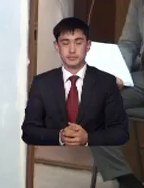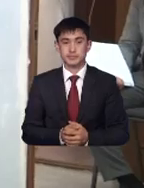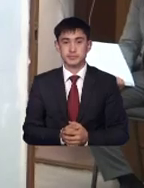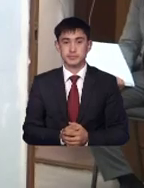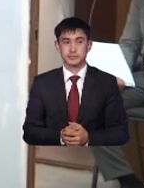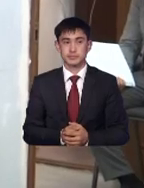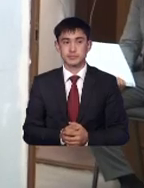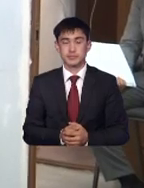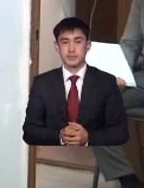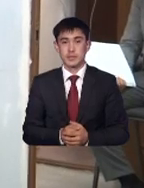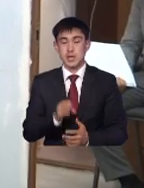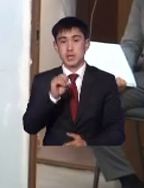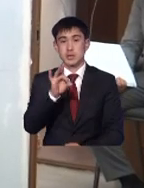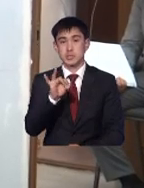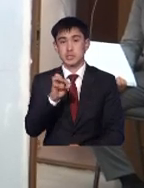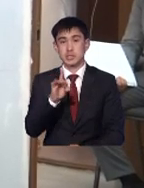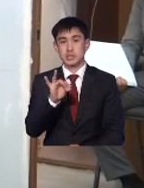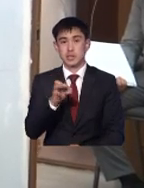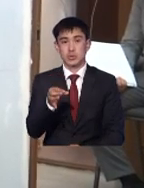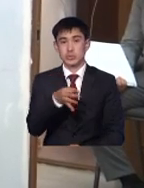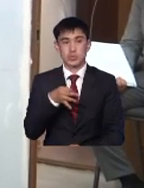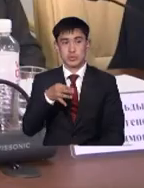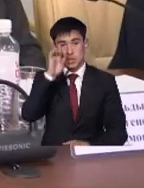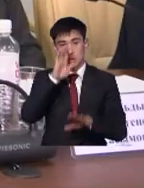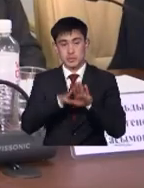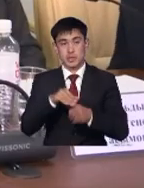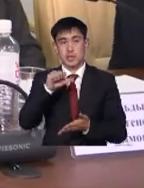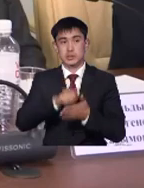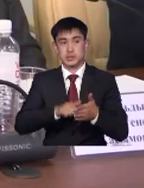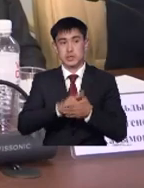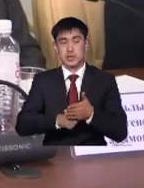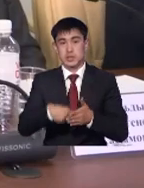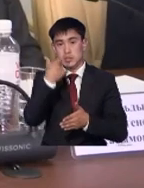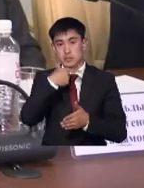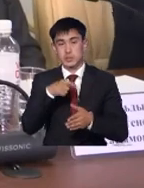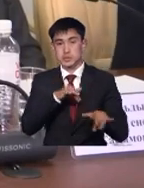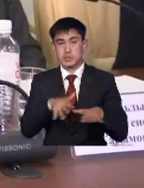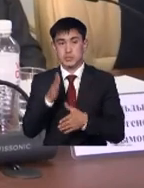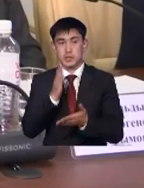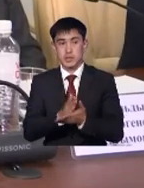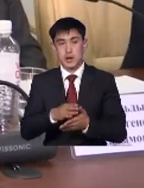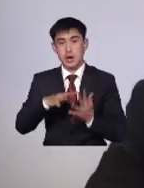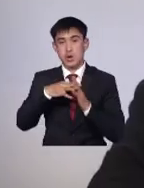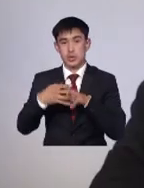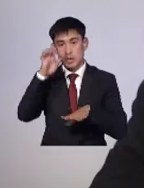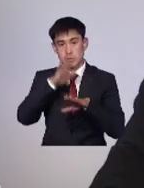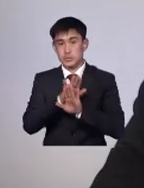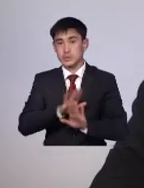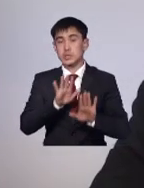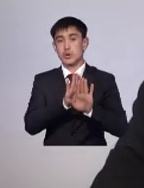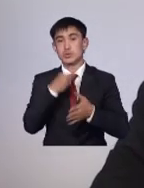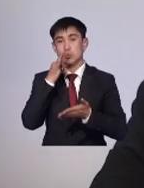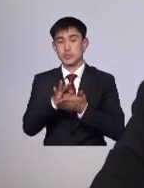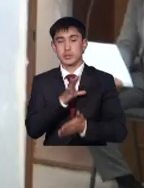өткізілсін. Жиында Еңбекші Қазақ ауданы Масақ ауылдық округінің әкіміне қатысты тәртіптік іс қаралды. Ауыл әкімінің өзі емес, оның орынбасары